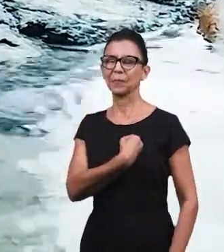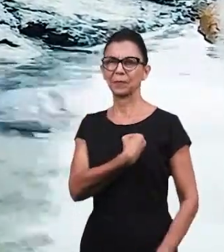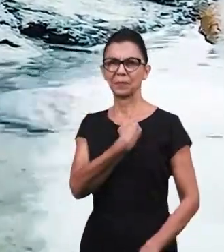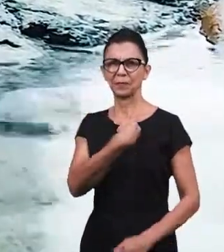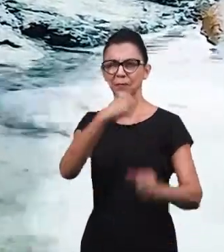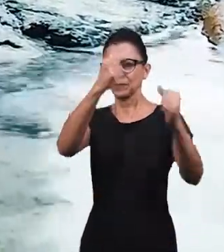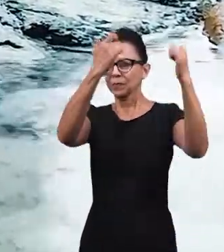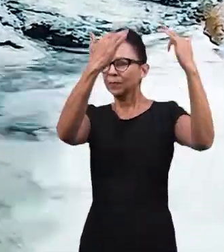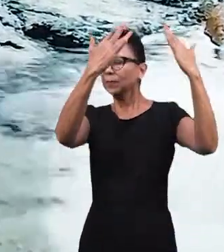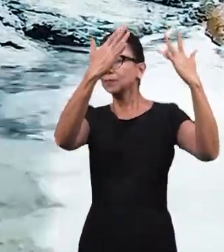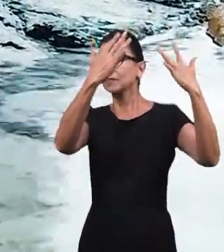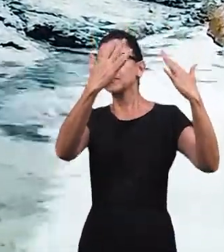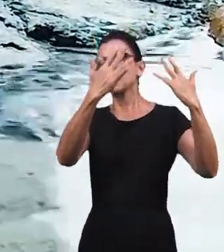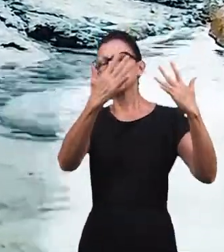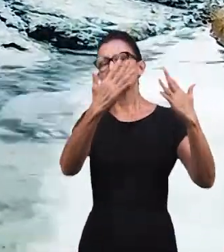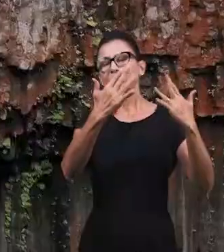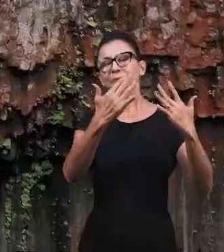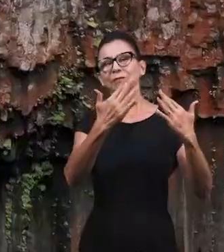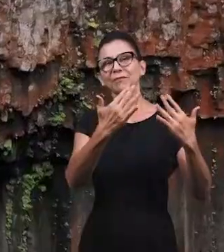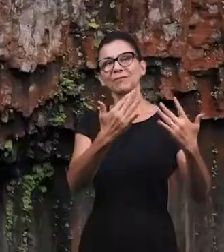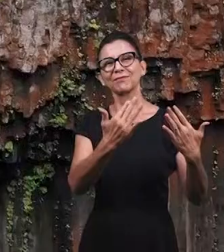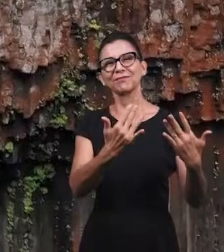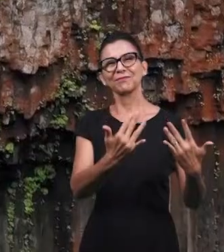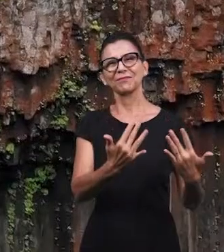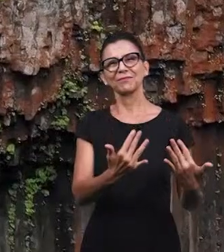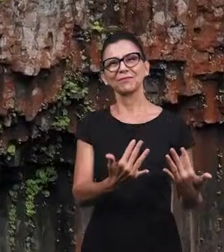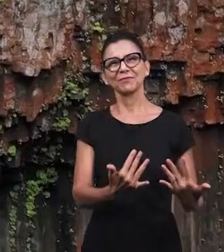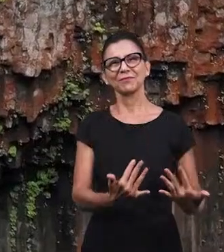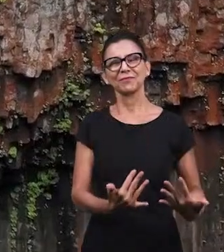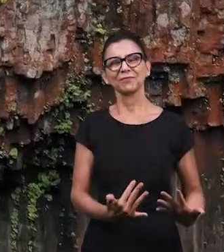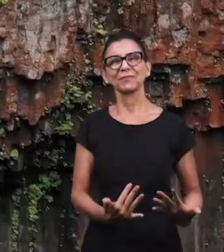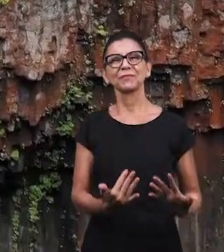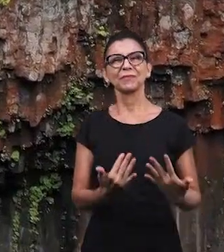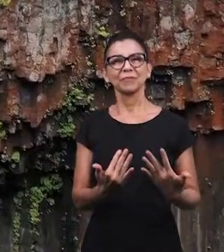Я хочу заполнить пустоту твою.